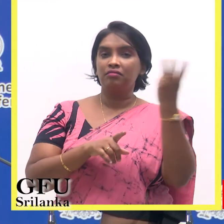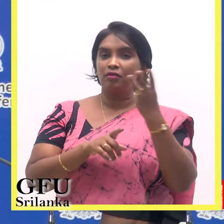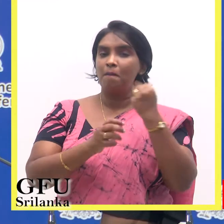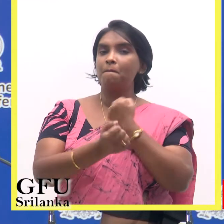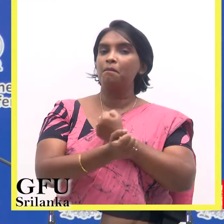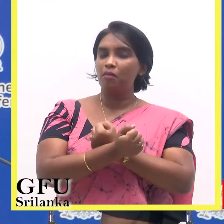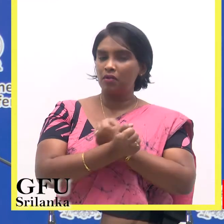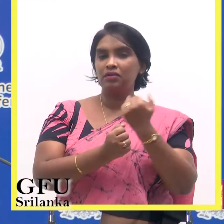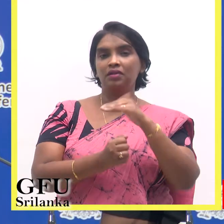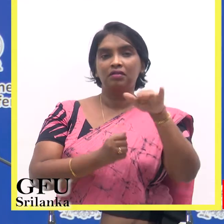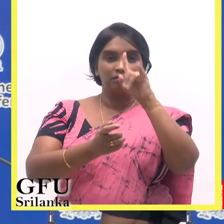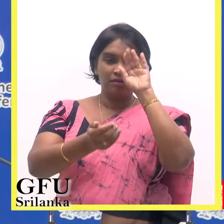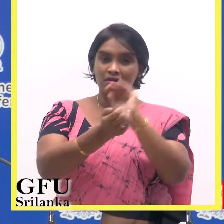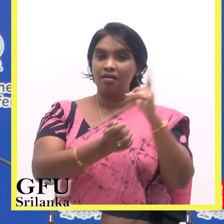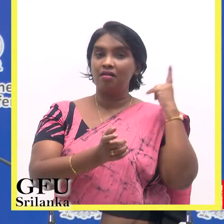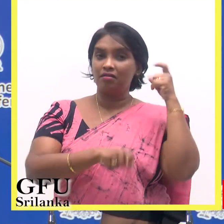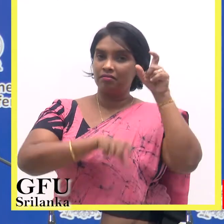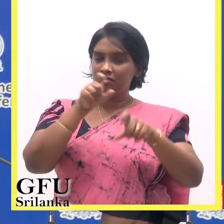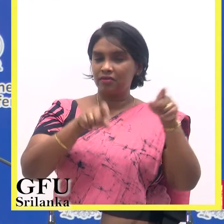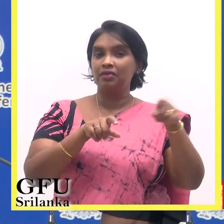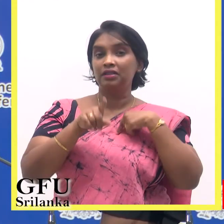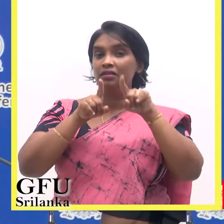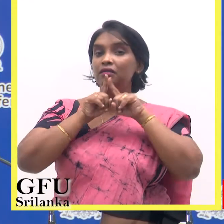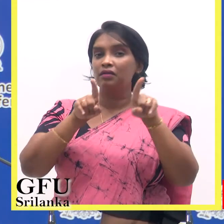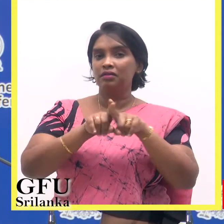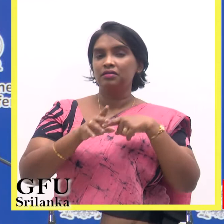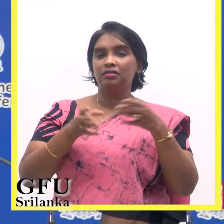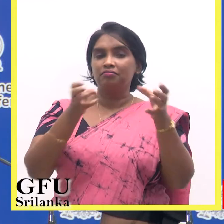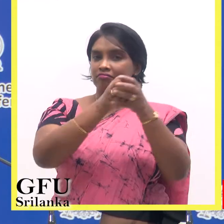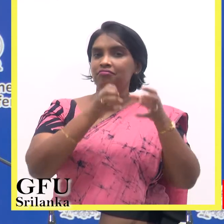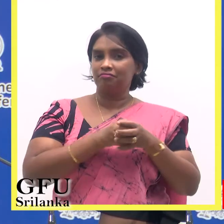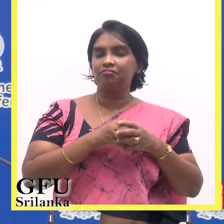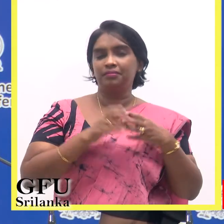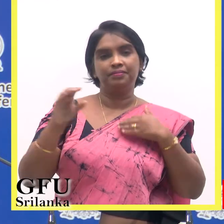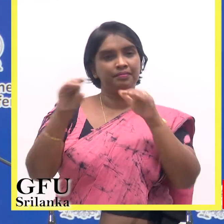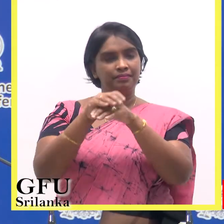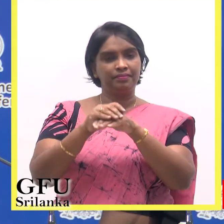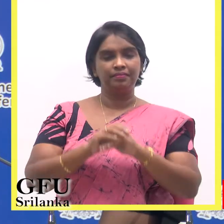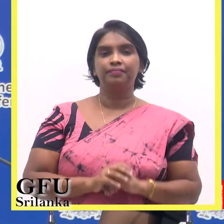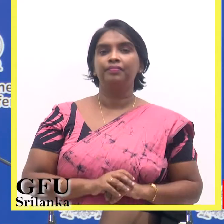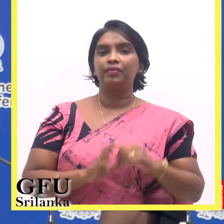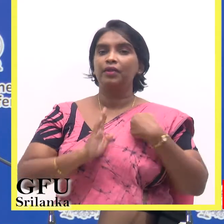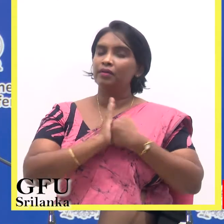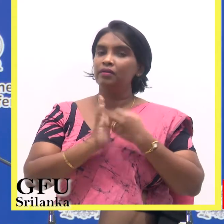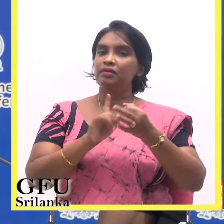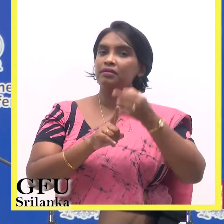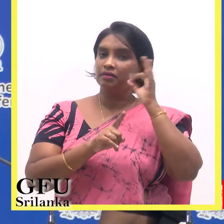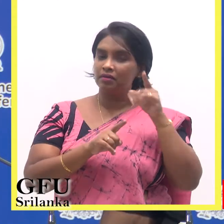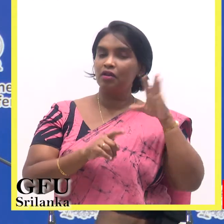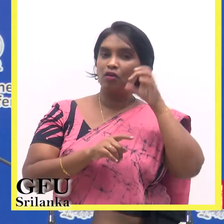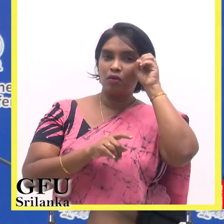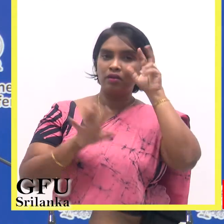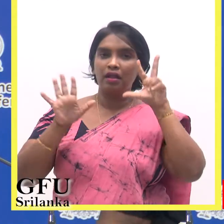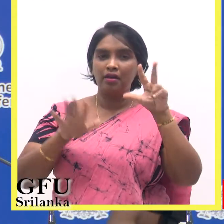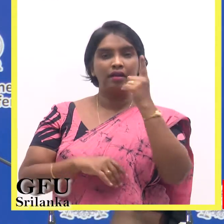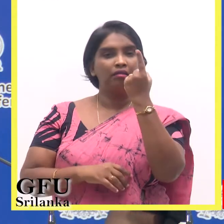ත්‍රිවිධ හමුදා, පොලිසිය, සිවිල් ආරක්ෂක බට කණ්ඩායම් එතුමා දැන්වූ පරිදි සංවිධියන් යටතේ සහභාගී වෙනවා. අතිගරු